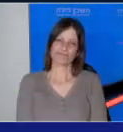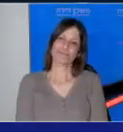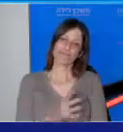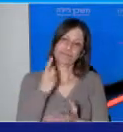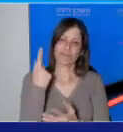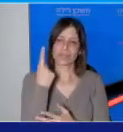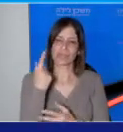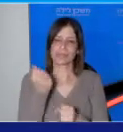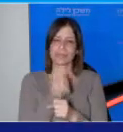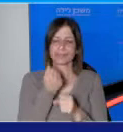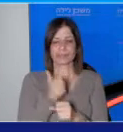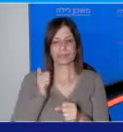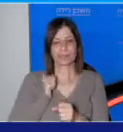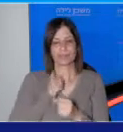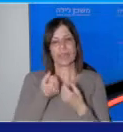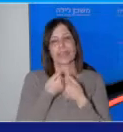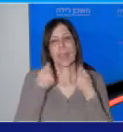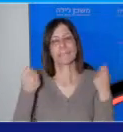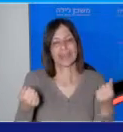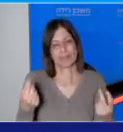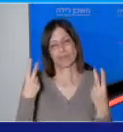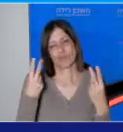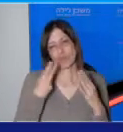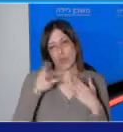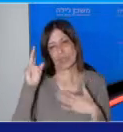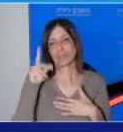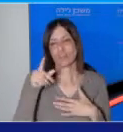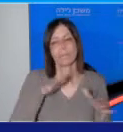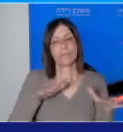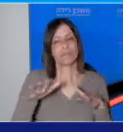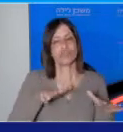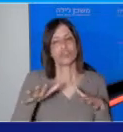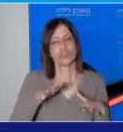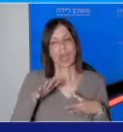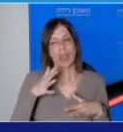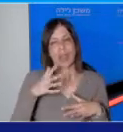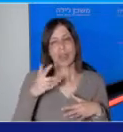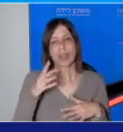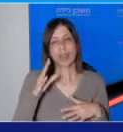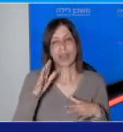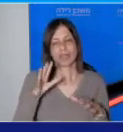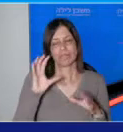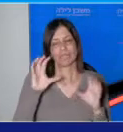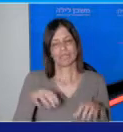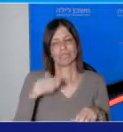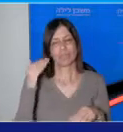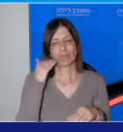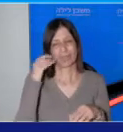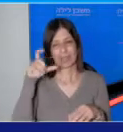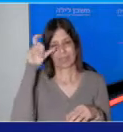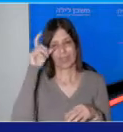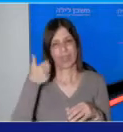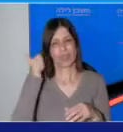טוב, אז אולי זו אחת הפעולות הצבאיות הדרמטיות והמשמעותיות ביותר של ממשל ביידן. אתמול חוסל